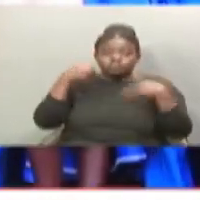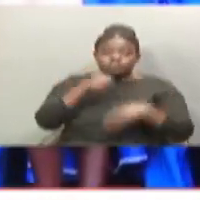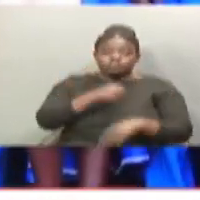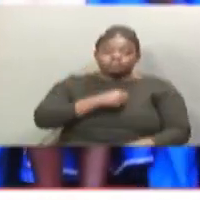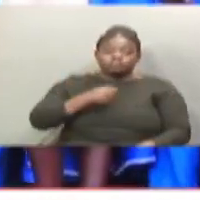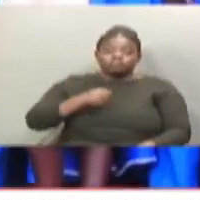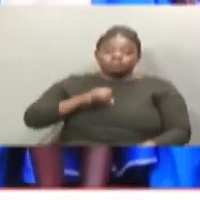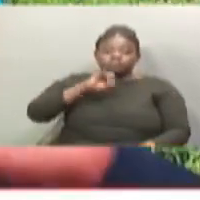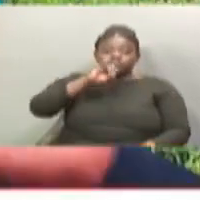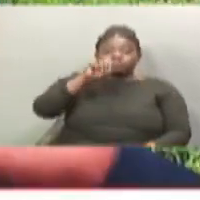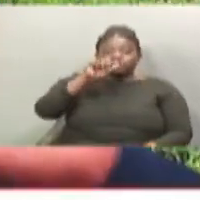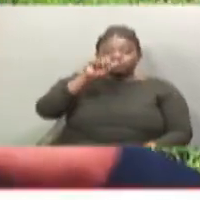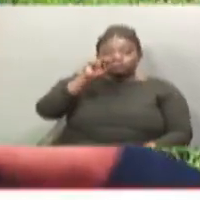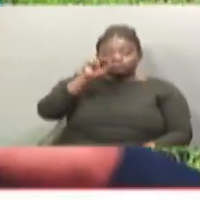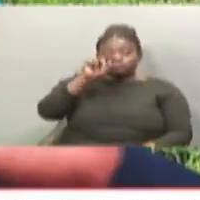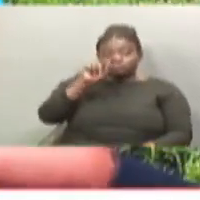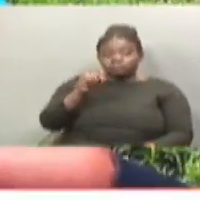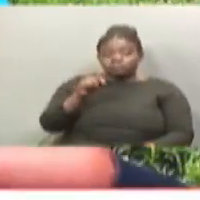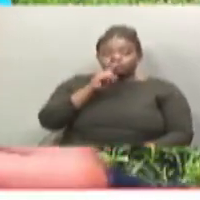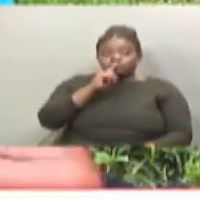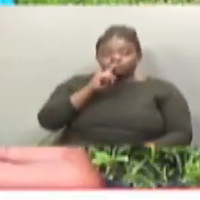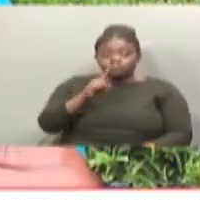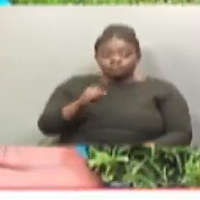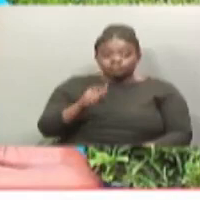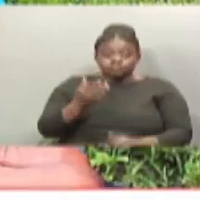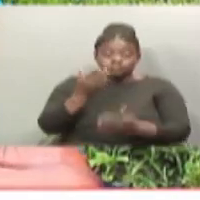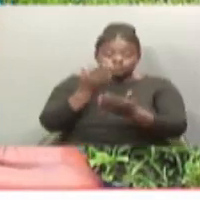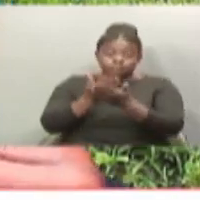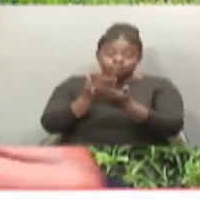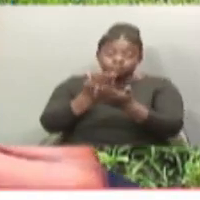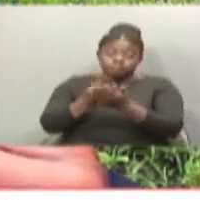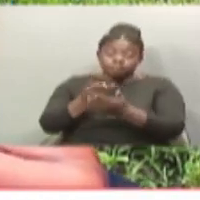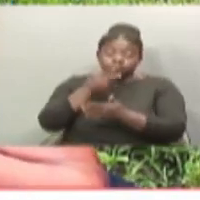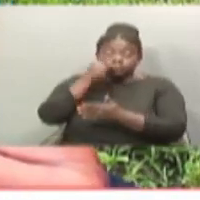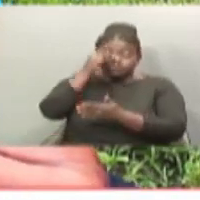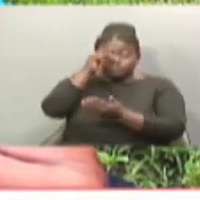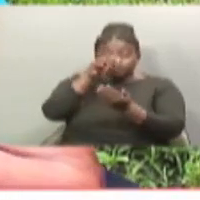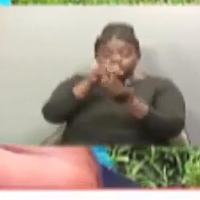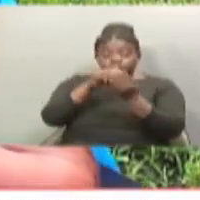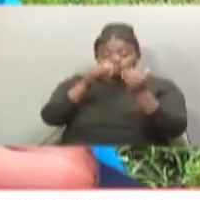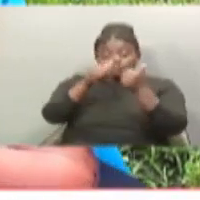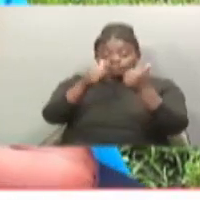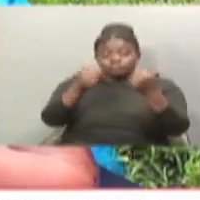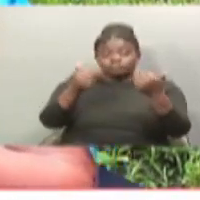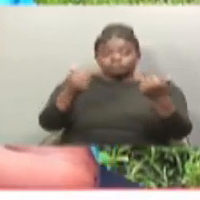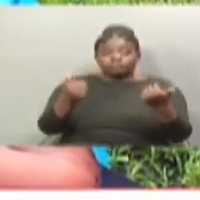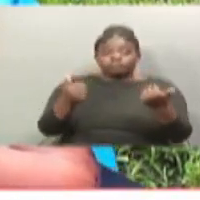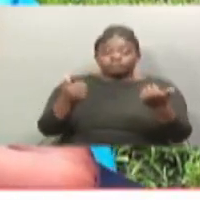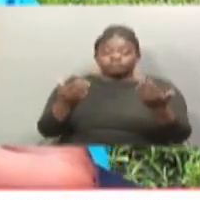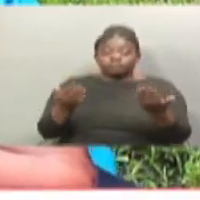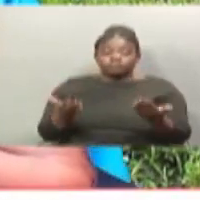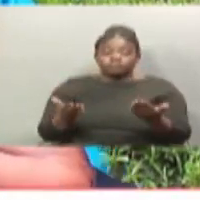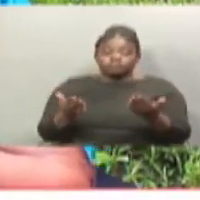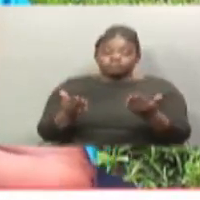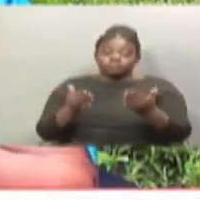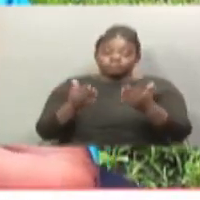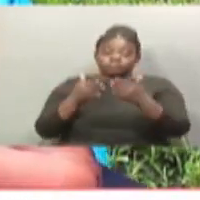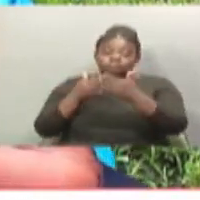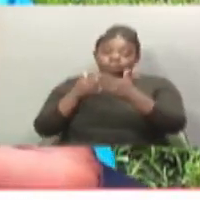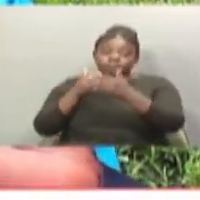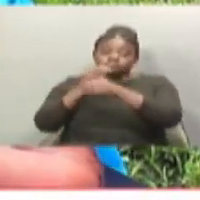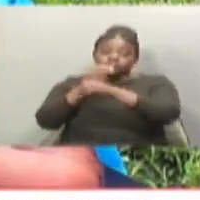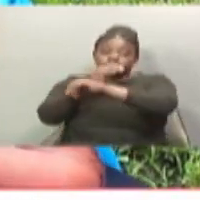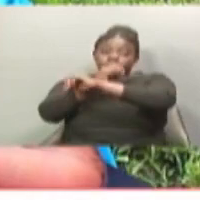yategeeza. Tusaba abazadde babakuze mubakuume bulungi, mubatangira okubeera mu bifo ebirimu abantu